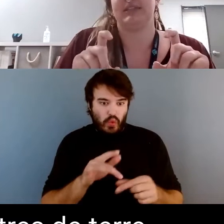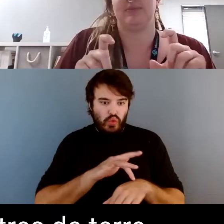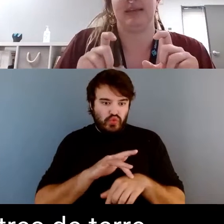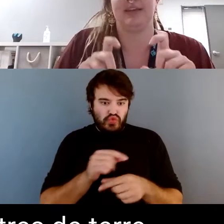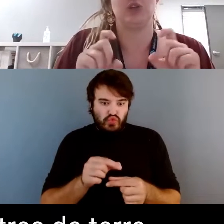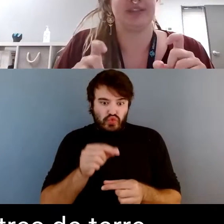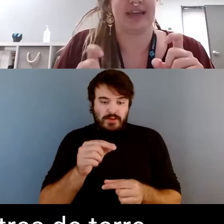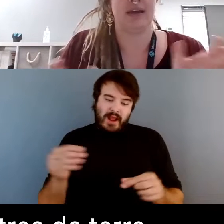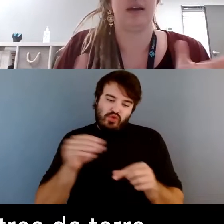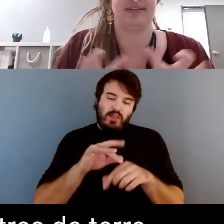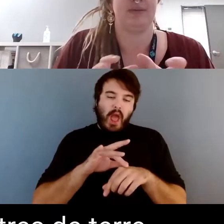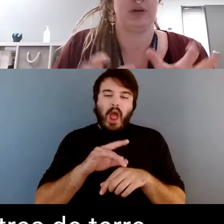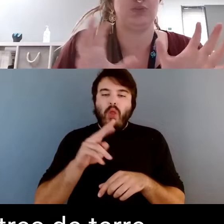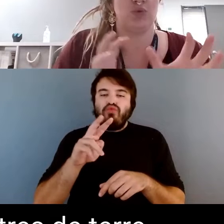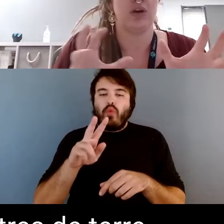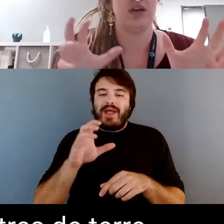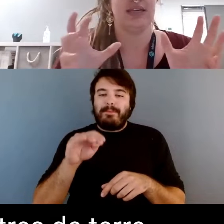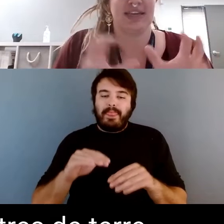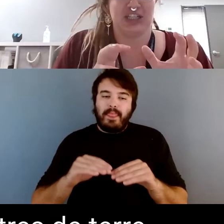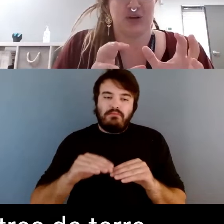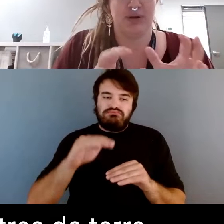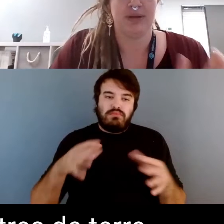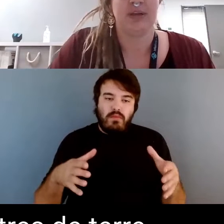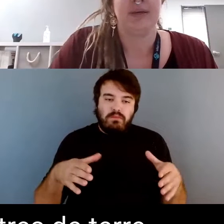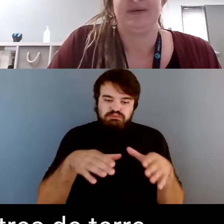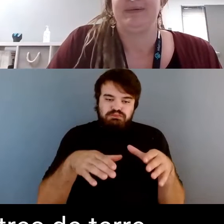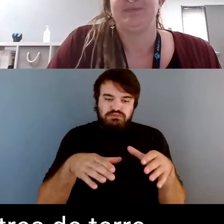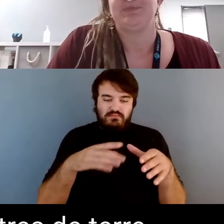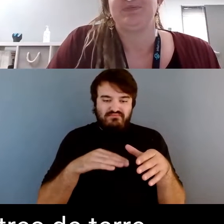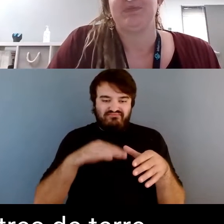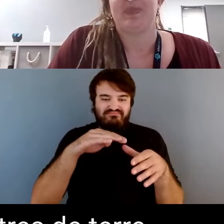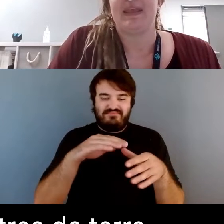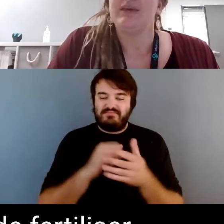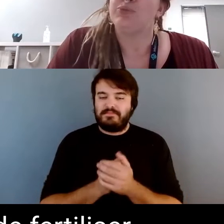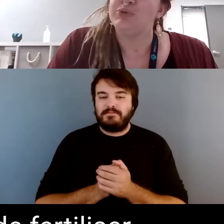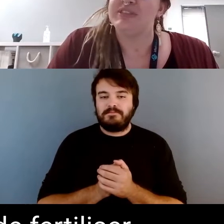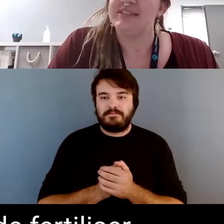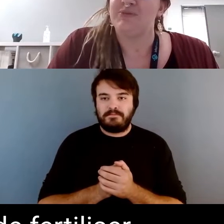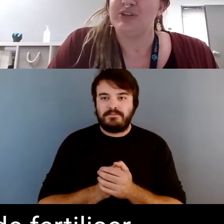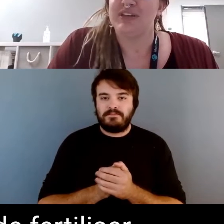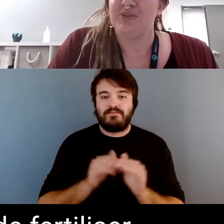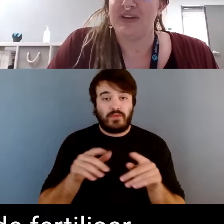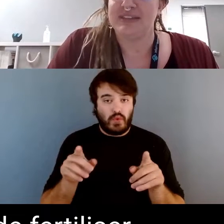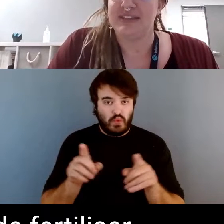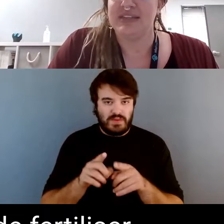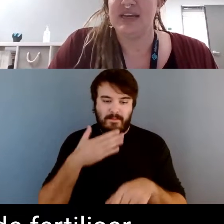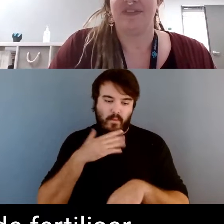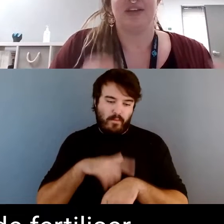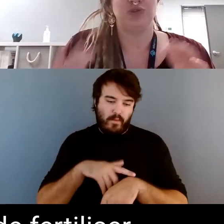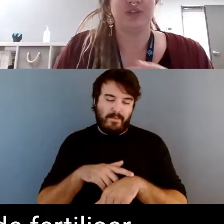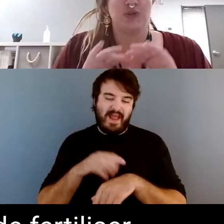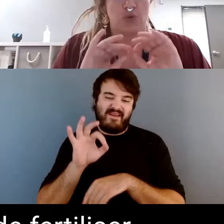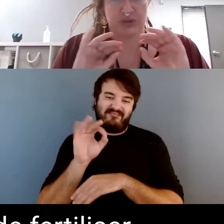quelques centimètres de terre à sa base pour cacher le bas. Et puis aussi, ça va être le temps de fertiliser